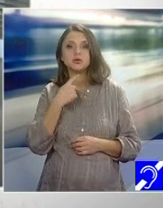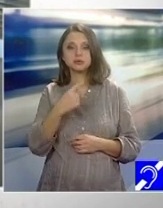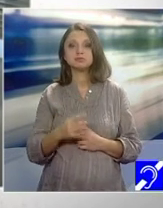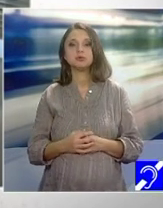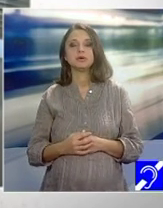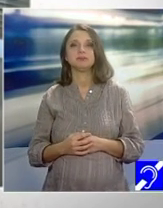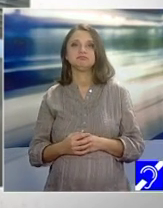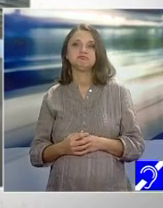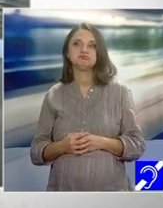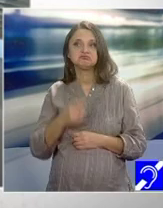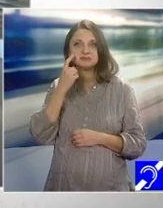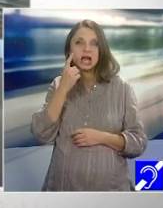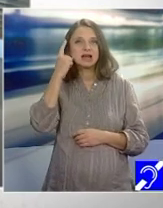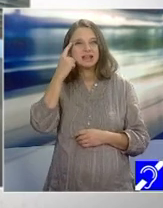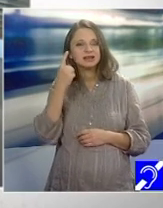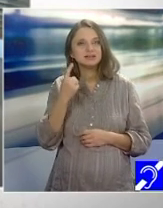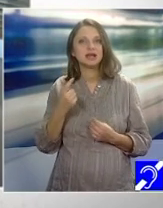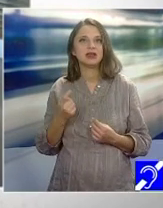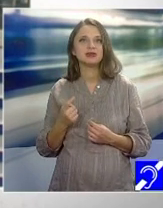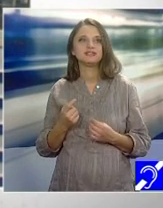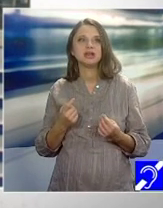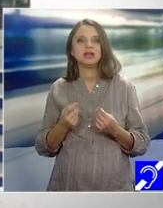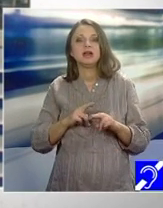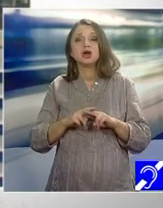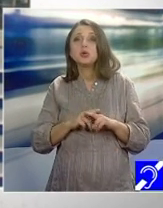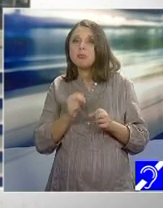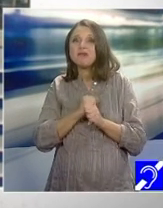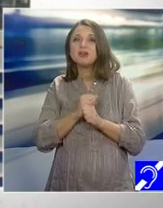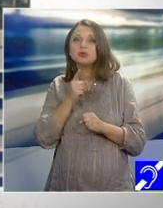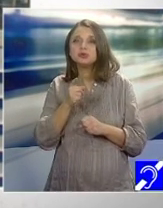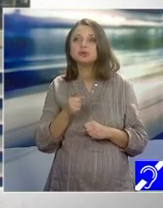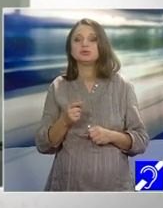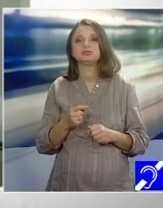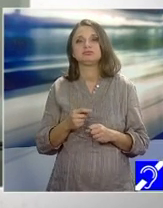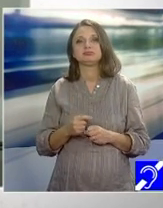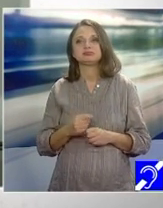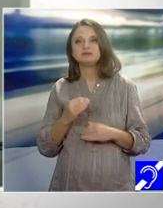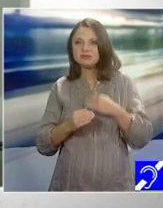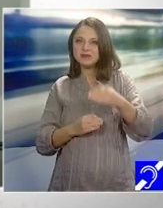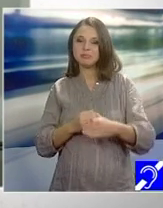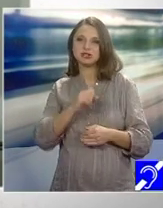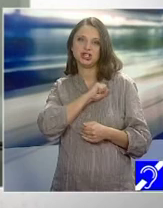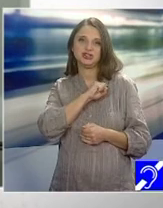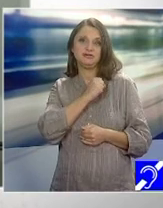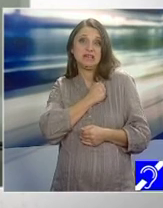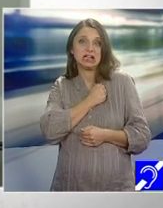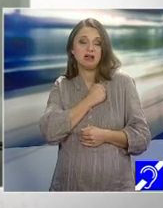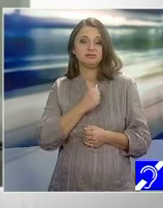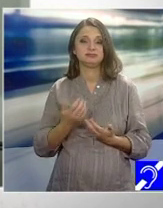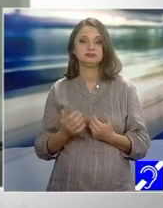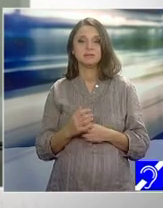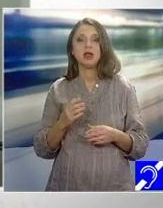dacă ai putea, dacă tu ai găsit o strategie care a funcționat pentru tine și care probabil ar putea să ajute alte persoane aflate